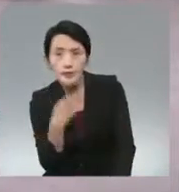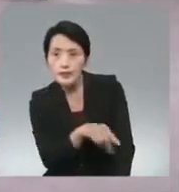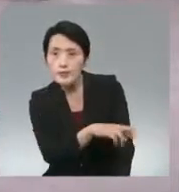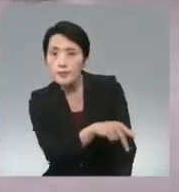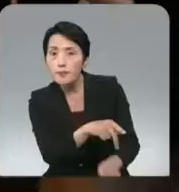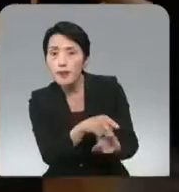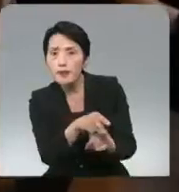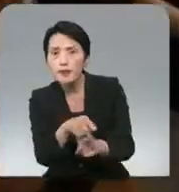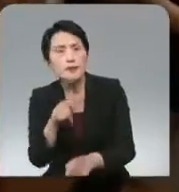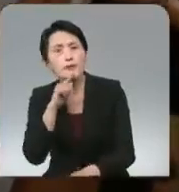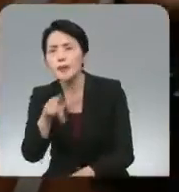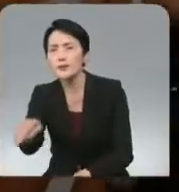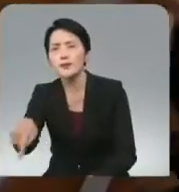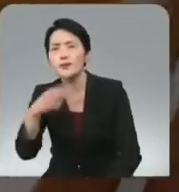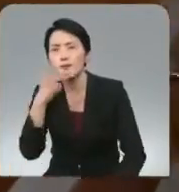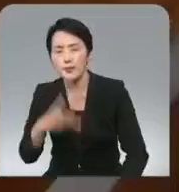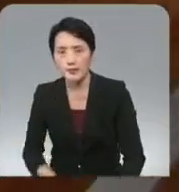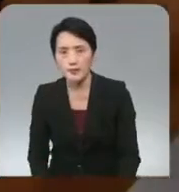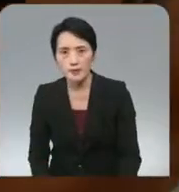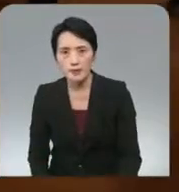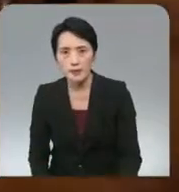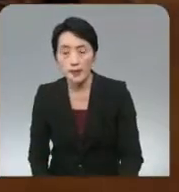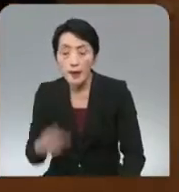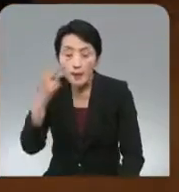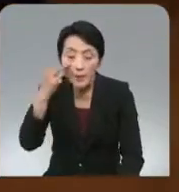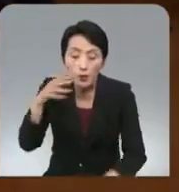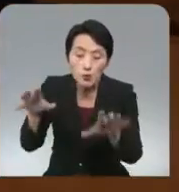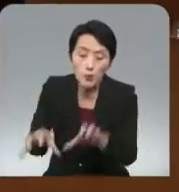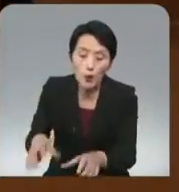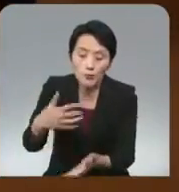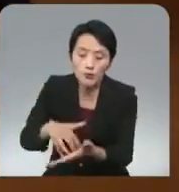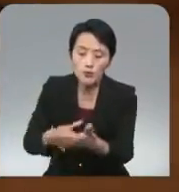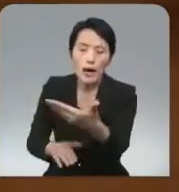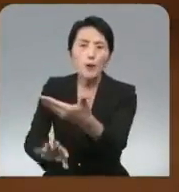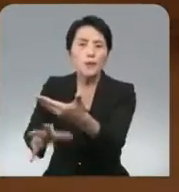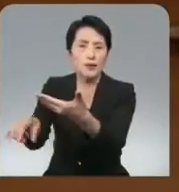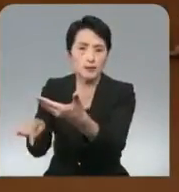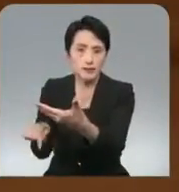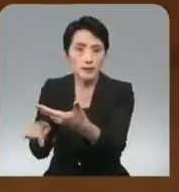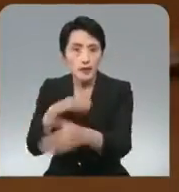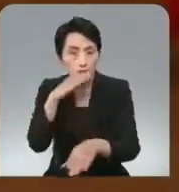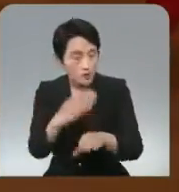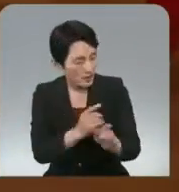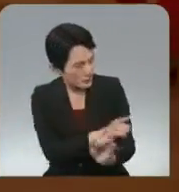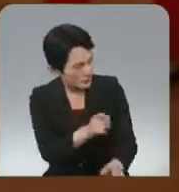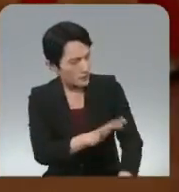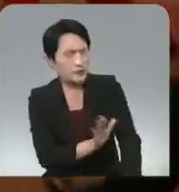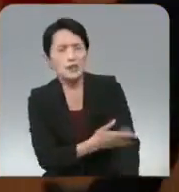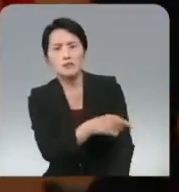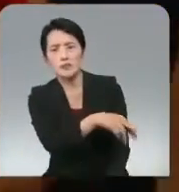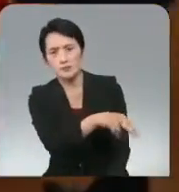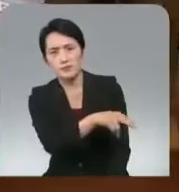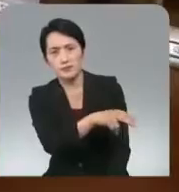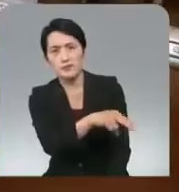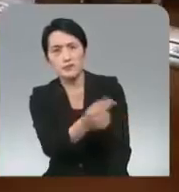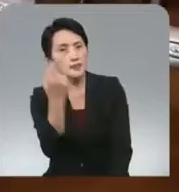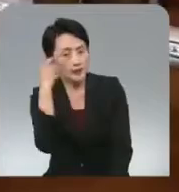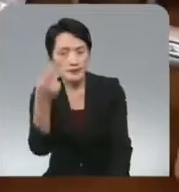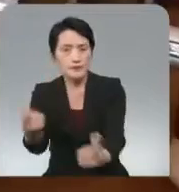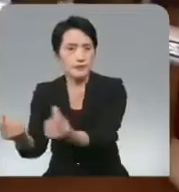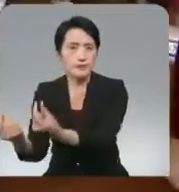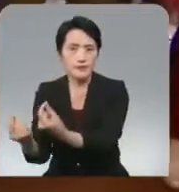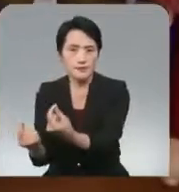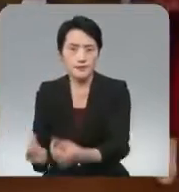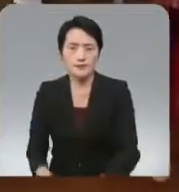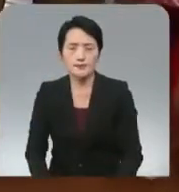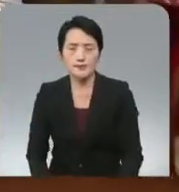illicite de manière complétée vérifiable et irréversible sans je voulais la plaine application des sanctions